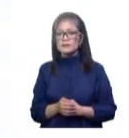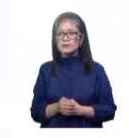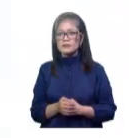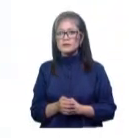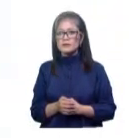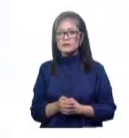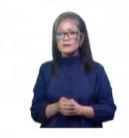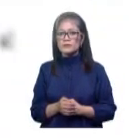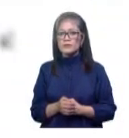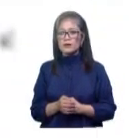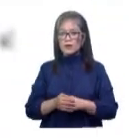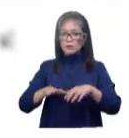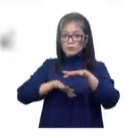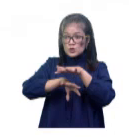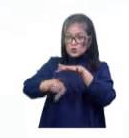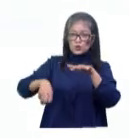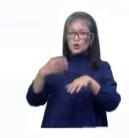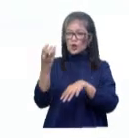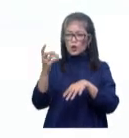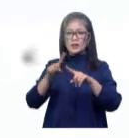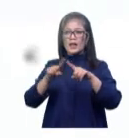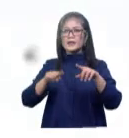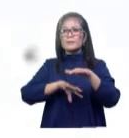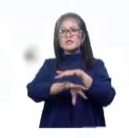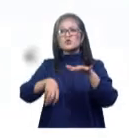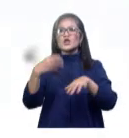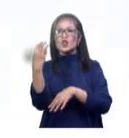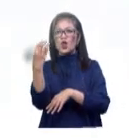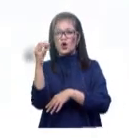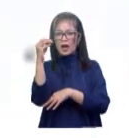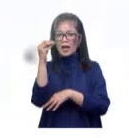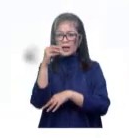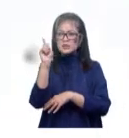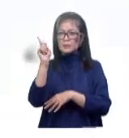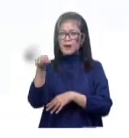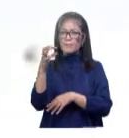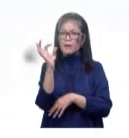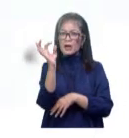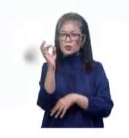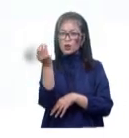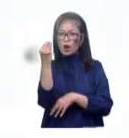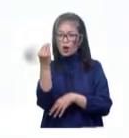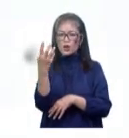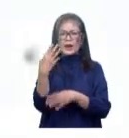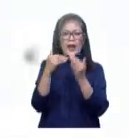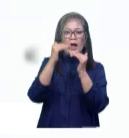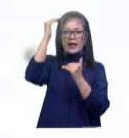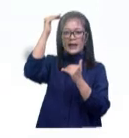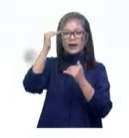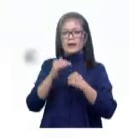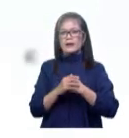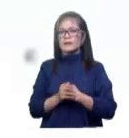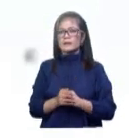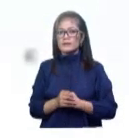Bukan uang tunai yang diincar, melainkan telur ayam yang kini harganya melambung. Dalam melancarkan aksinya, dua pelaku